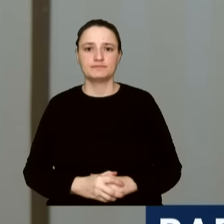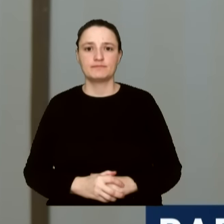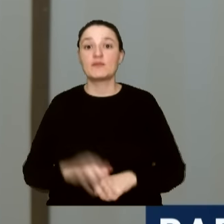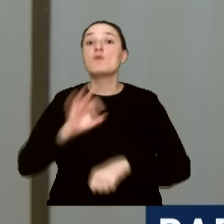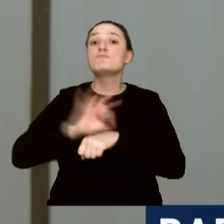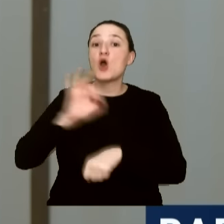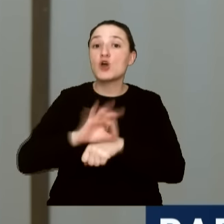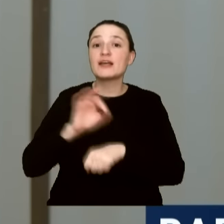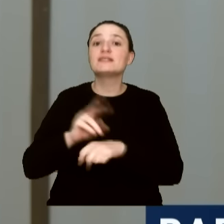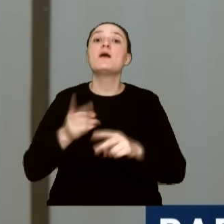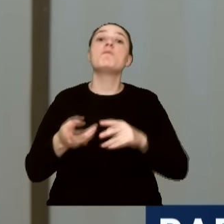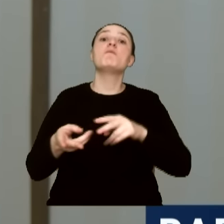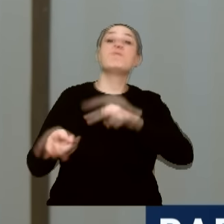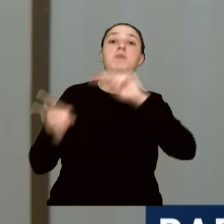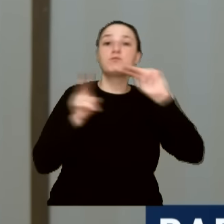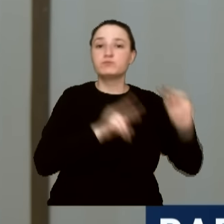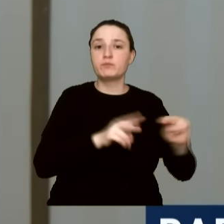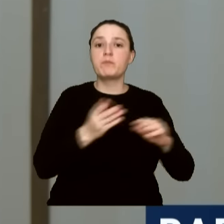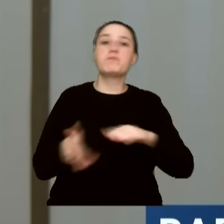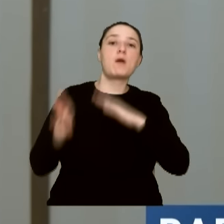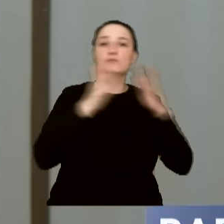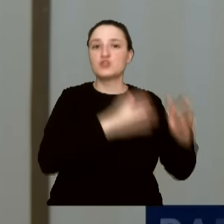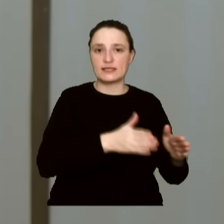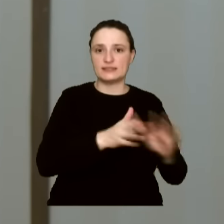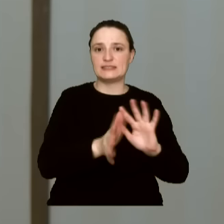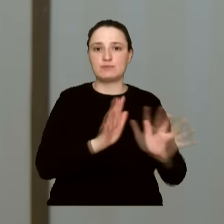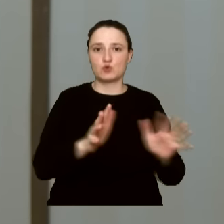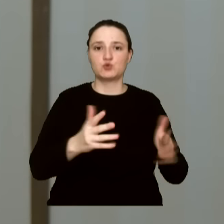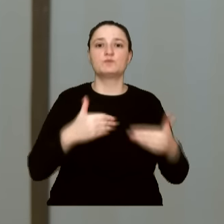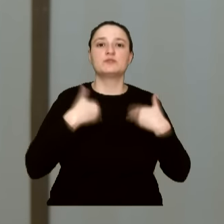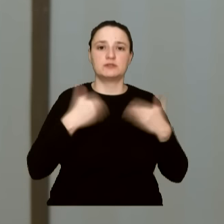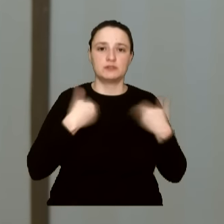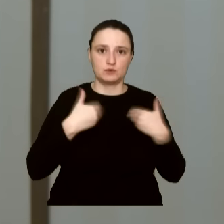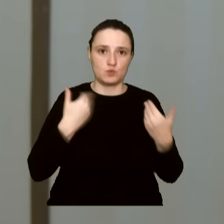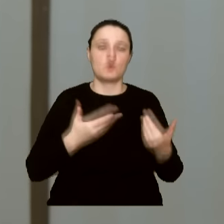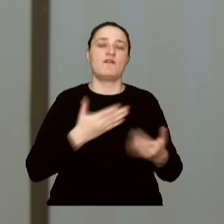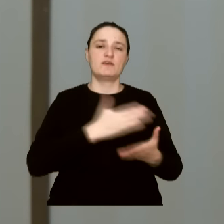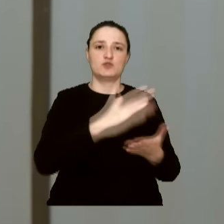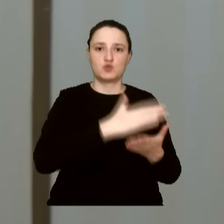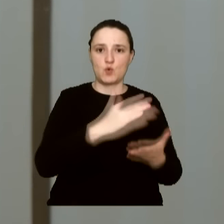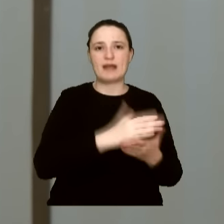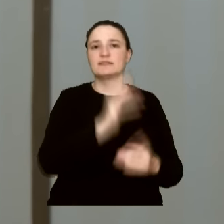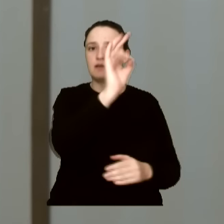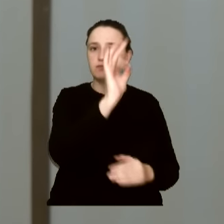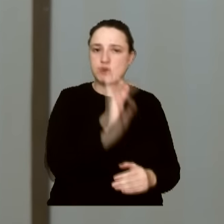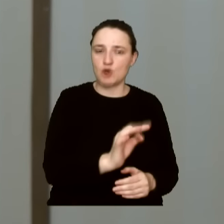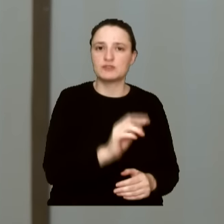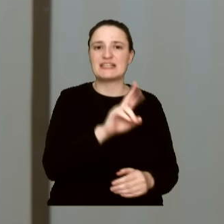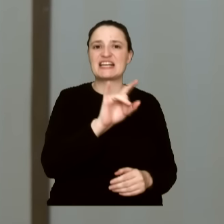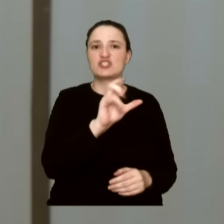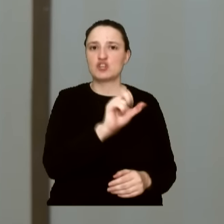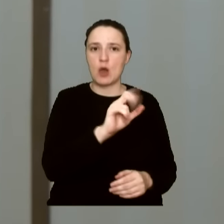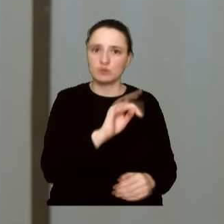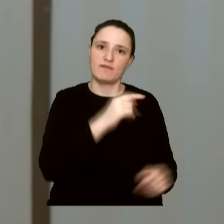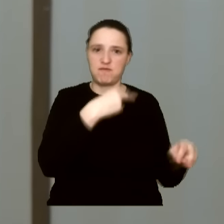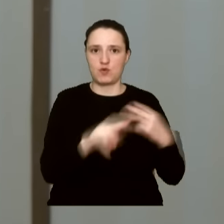poprzedni sposób naliczania składki zdrowotnej. Wracamy do ryczałtowej składki zdrowotnej. Rolą odpowiedzialnych